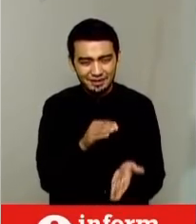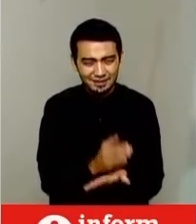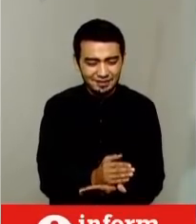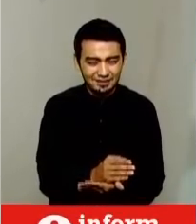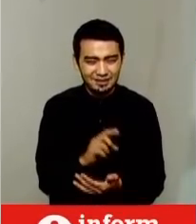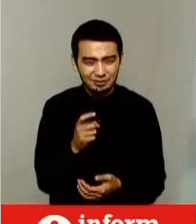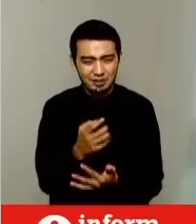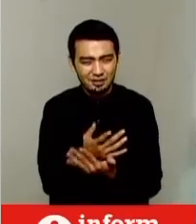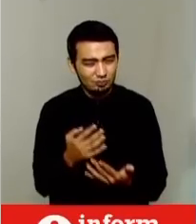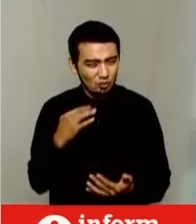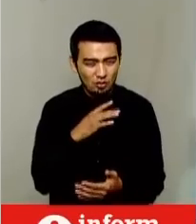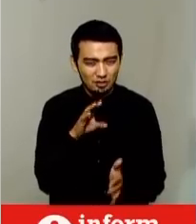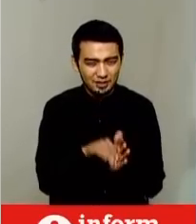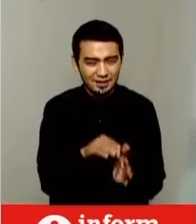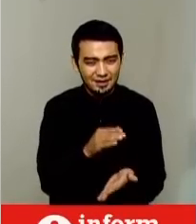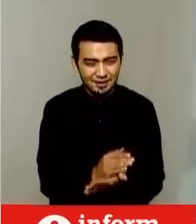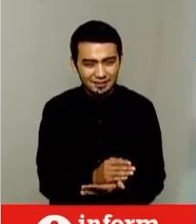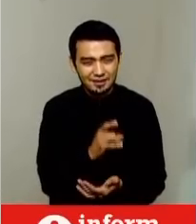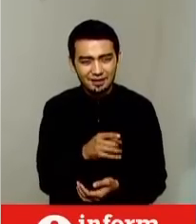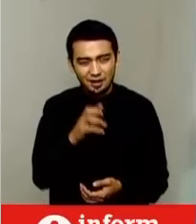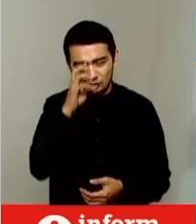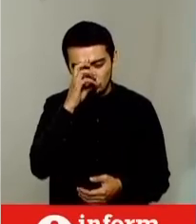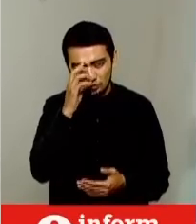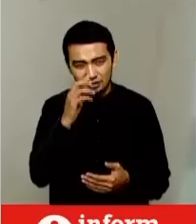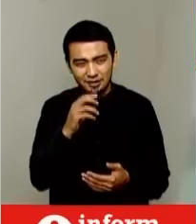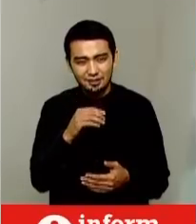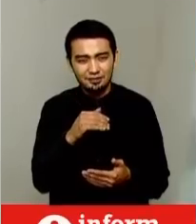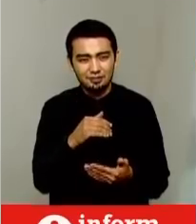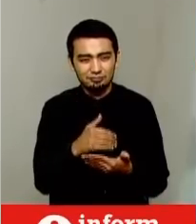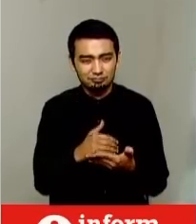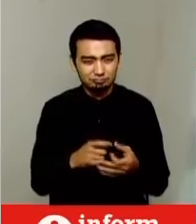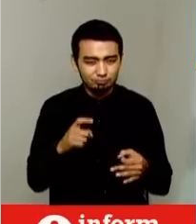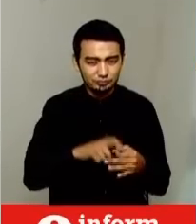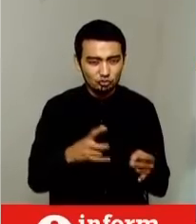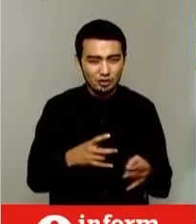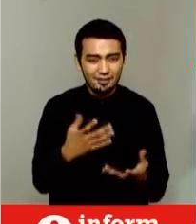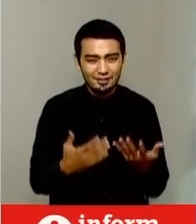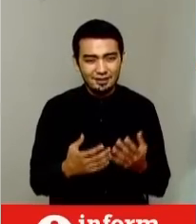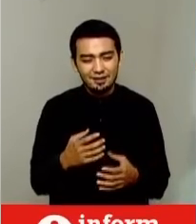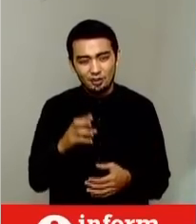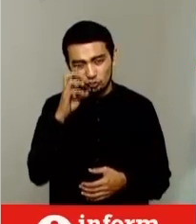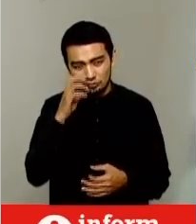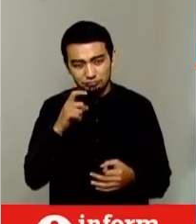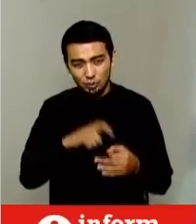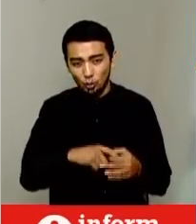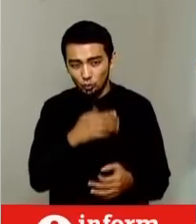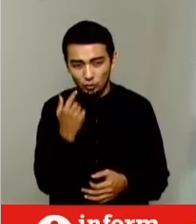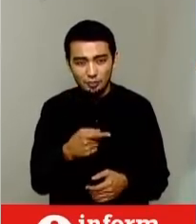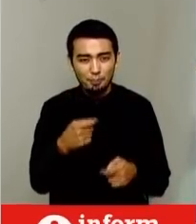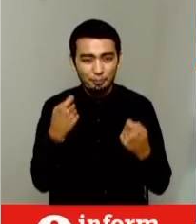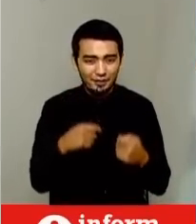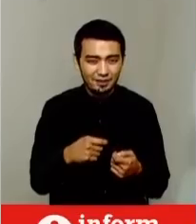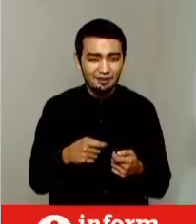биологиялық белсенді қоспалар олар мемлекеттік тіркеуден өту керек. Тіркеу болмаса, оны алуға, сатуға және